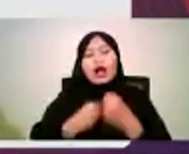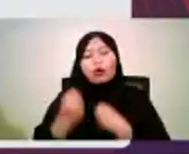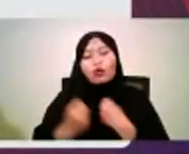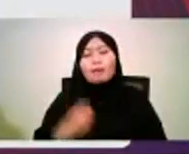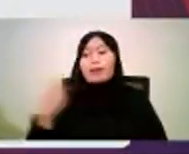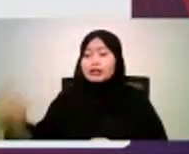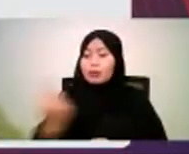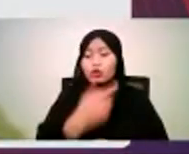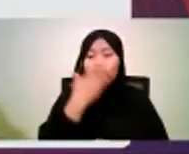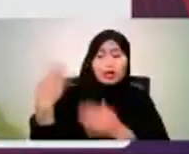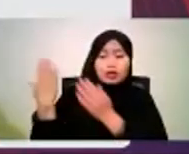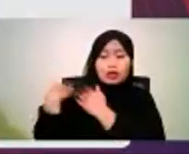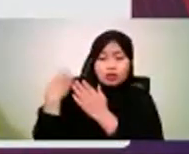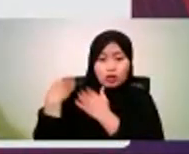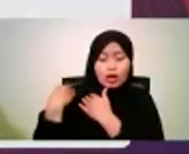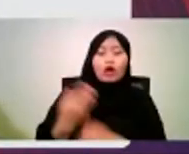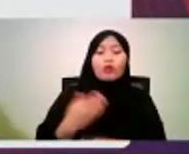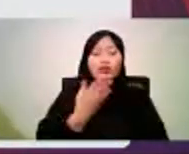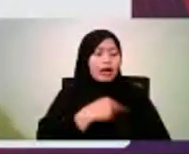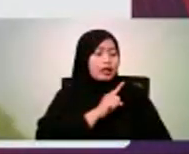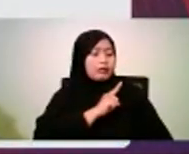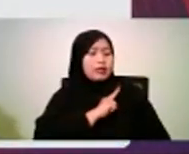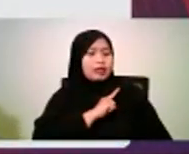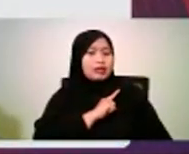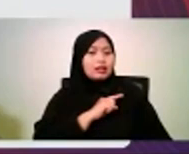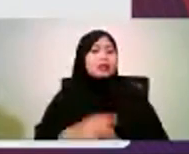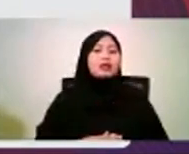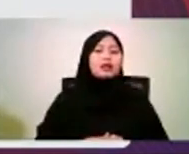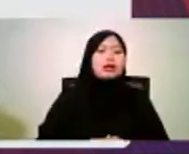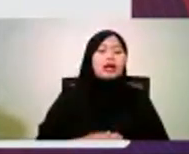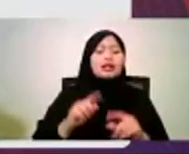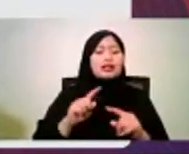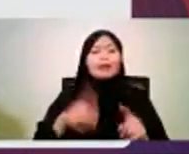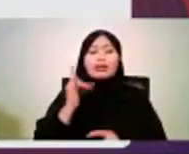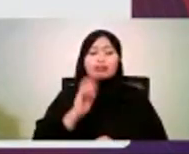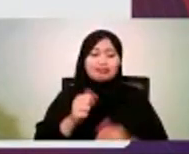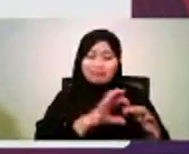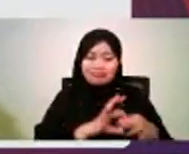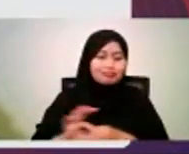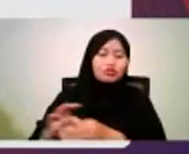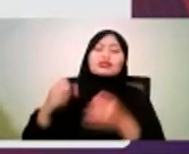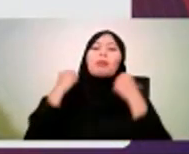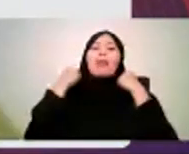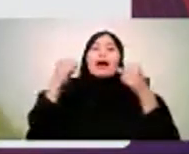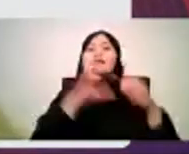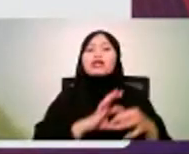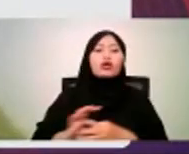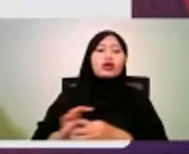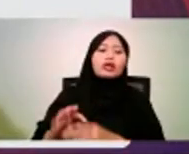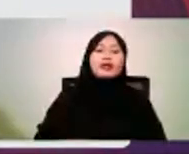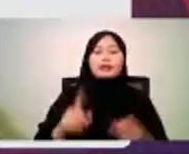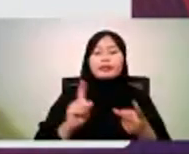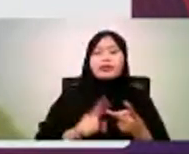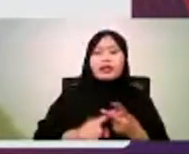punya kewenangan independency Mbak intervensi dalam simultan itu semangat Sinergi Rizky Kenaikan